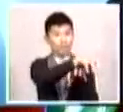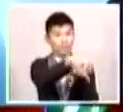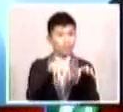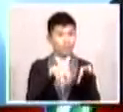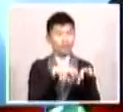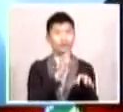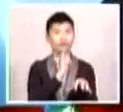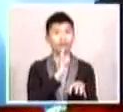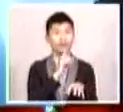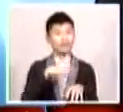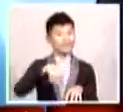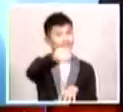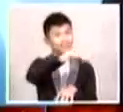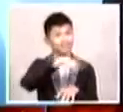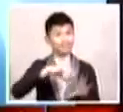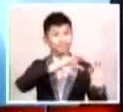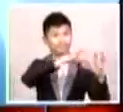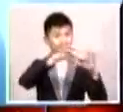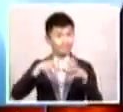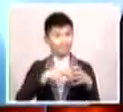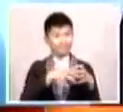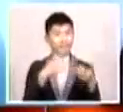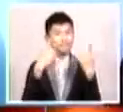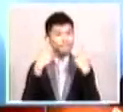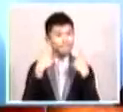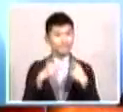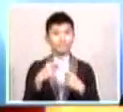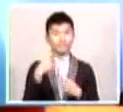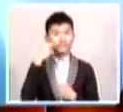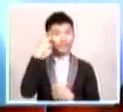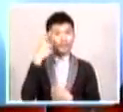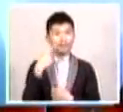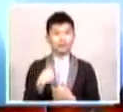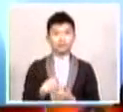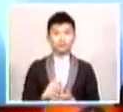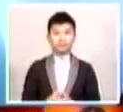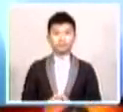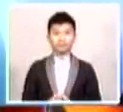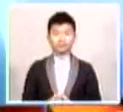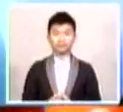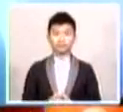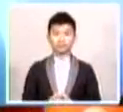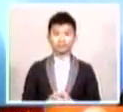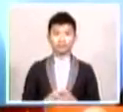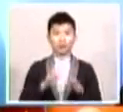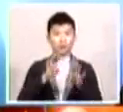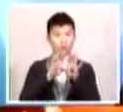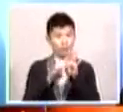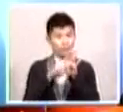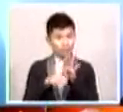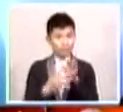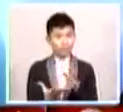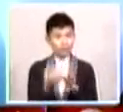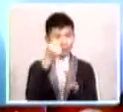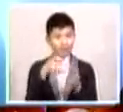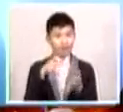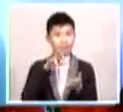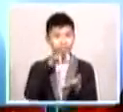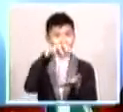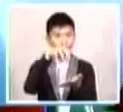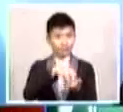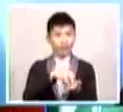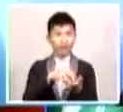盟国家都心甘情愿地把原来视为构成主权重要内容的关税权、签证权，甚